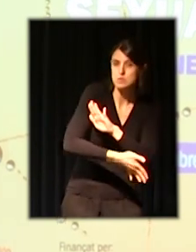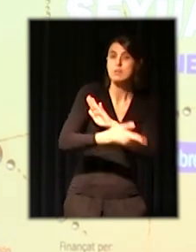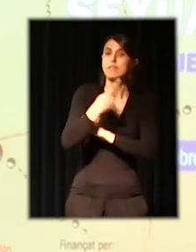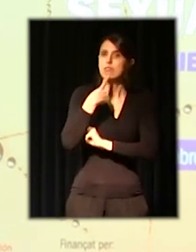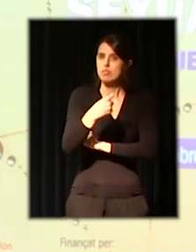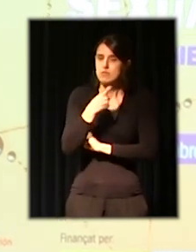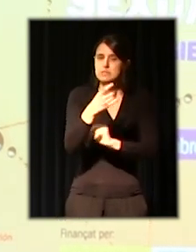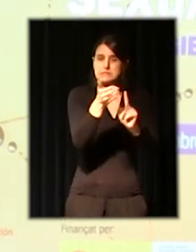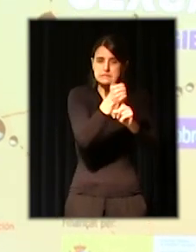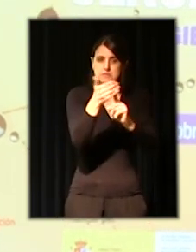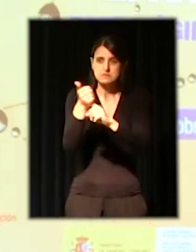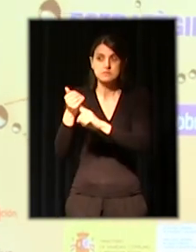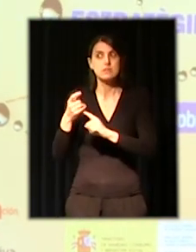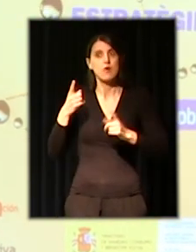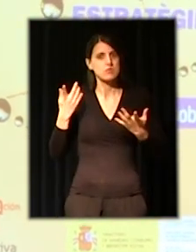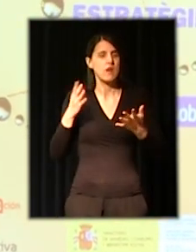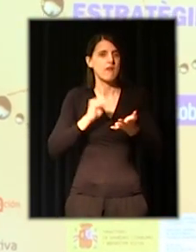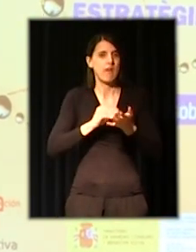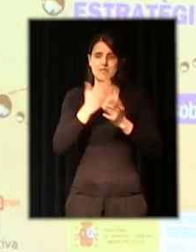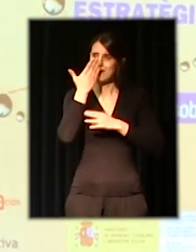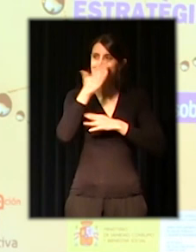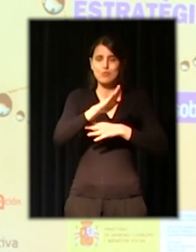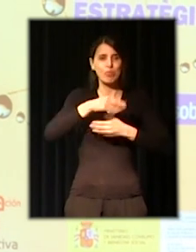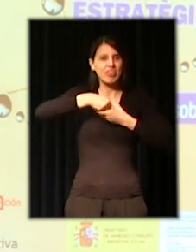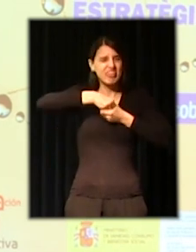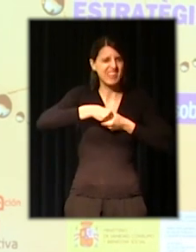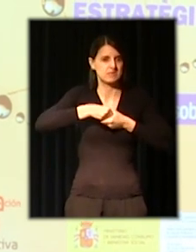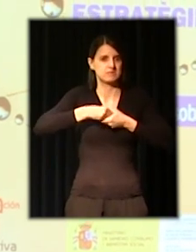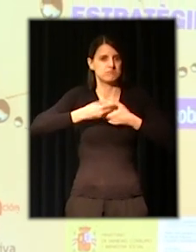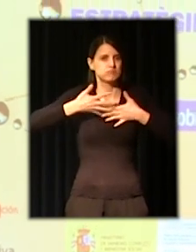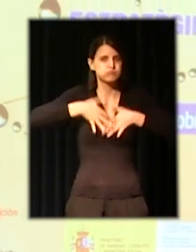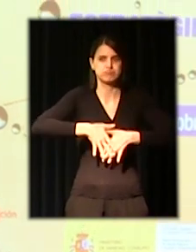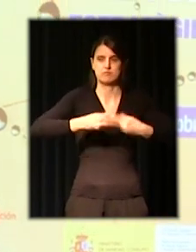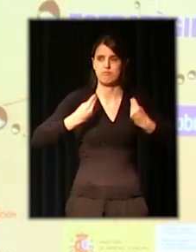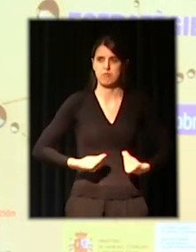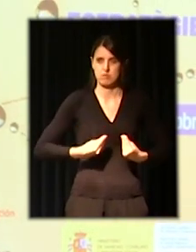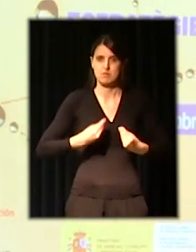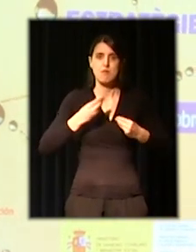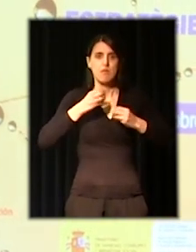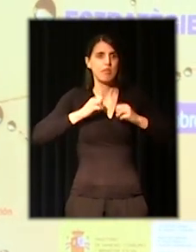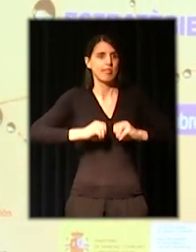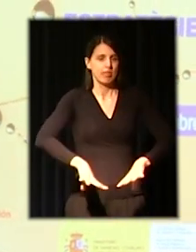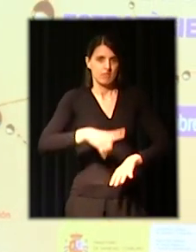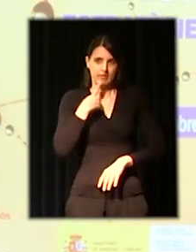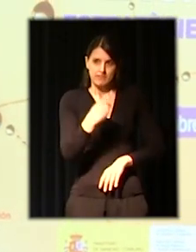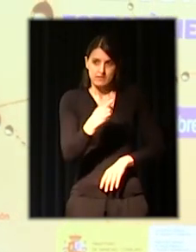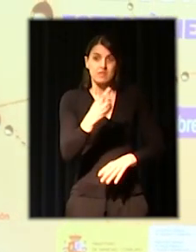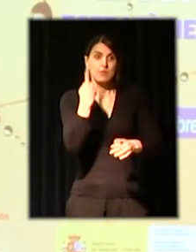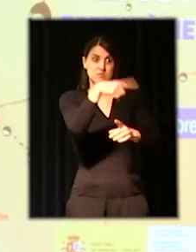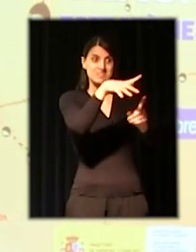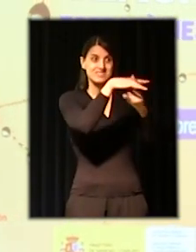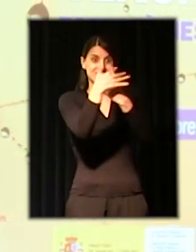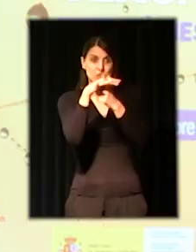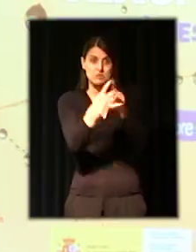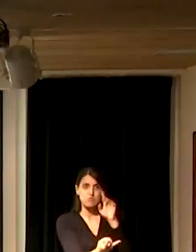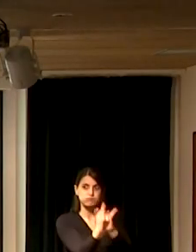difícil de denunciar. I de fet, segurament hi ha més situacions de les que realment arriben